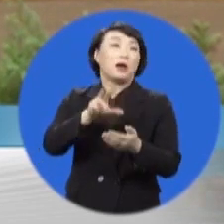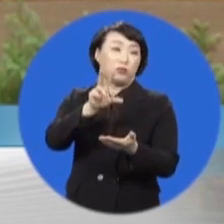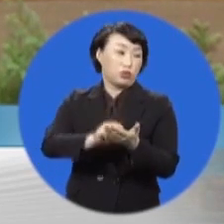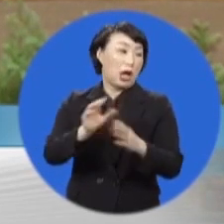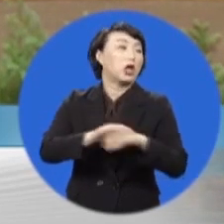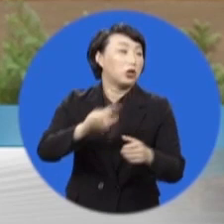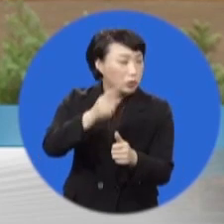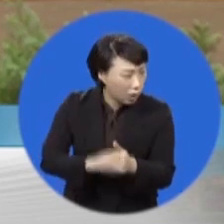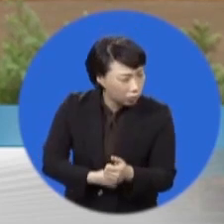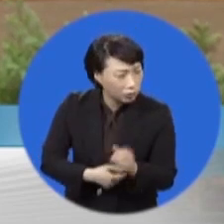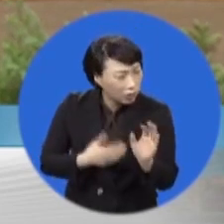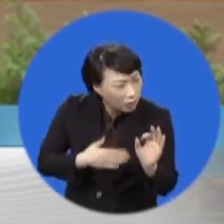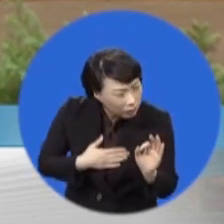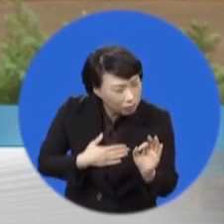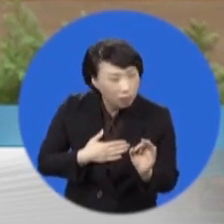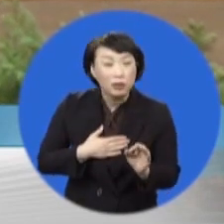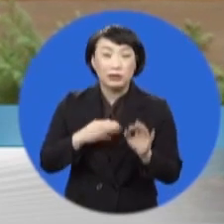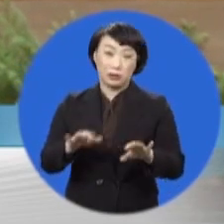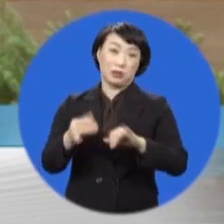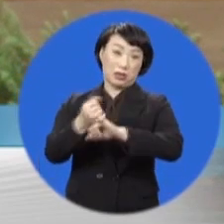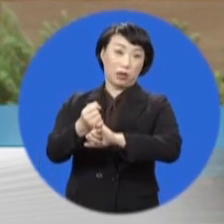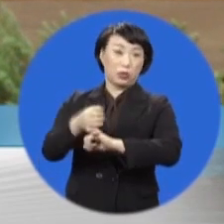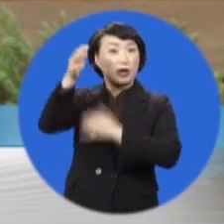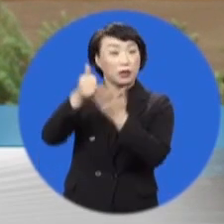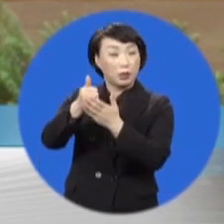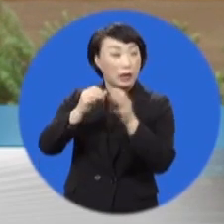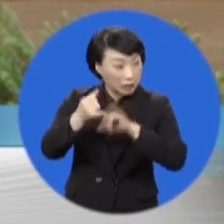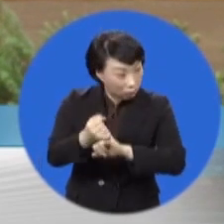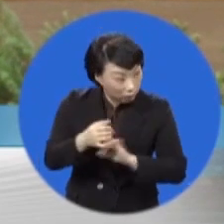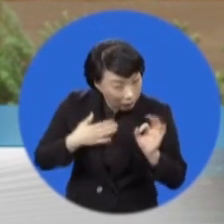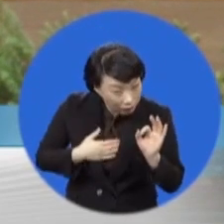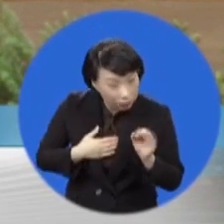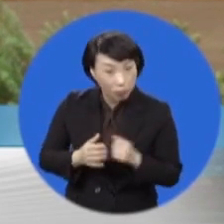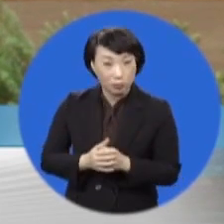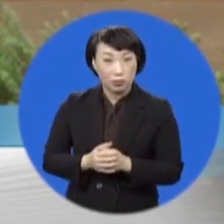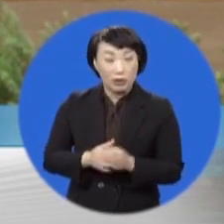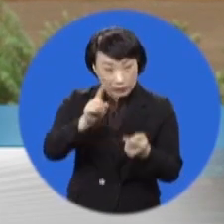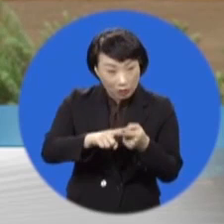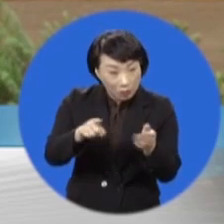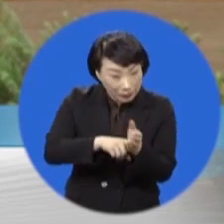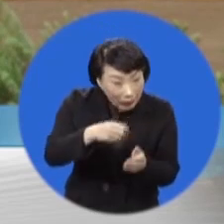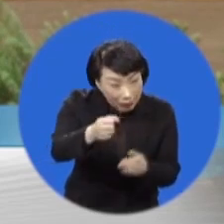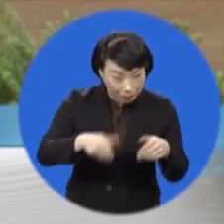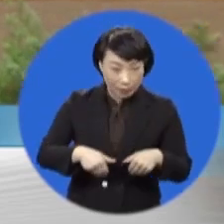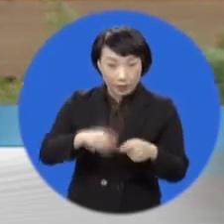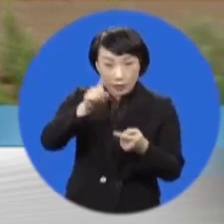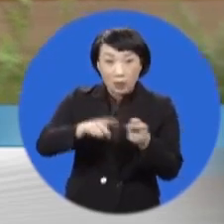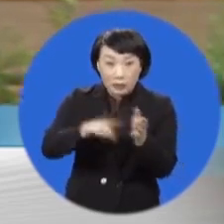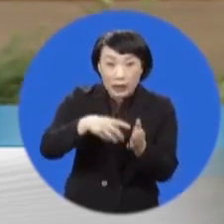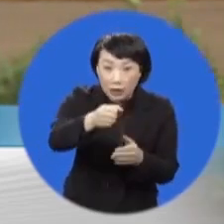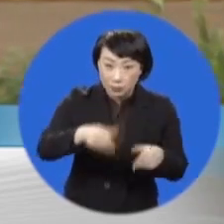싱글 예 약 소교 안 하는 거예요 쪽 예 예 그렇게 믿어라 그렇게